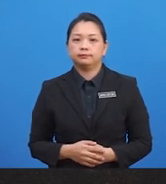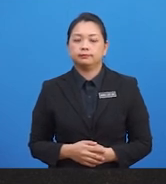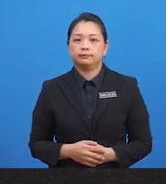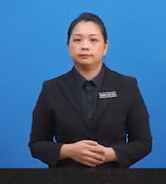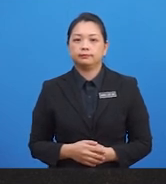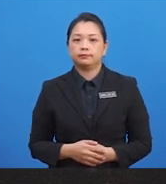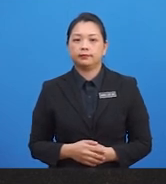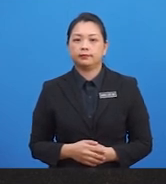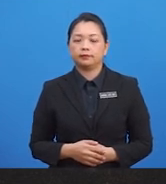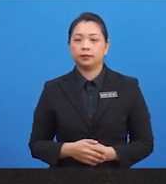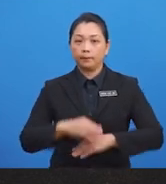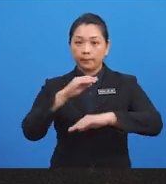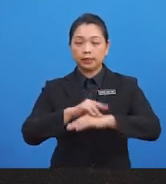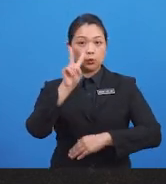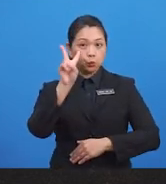0 dan B.